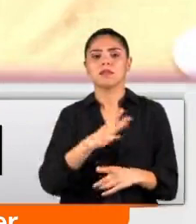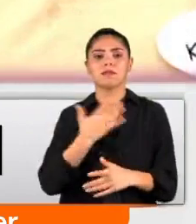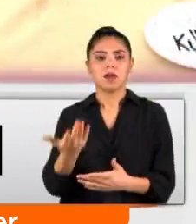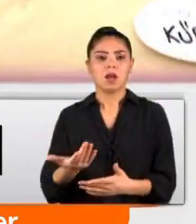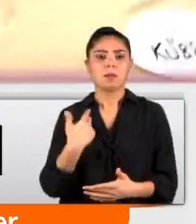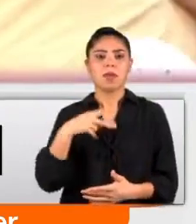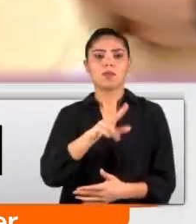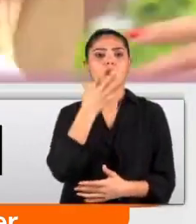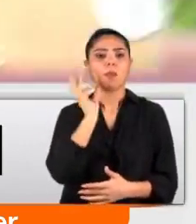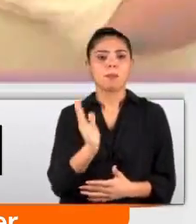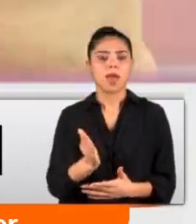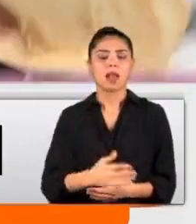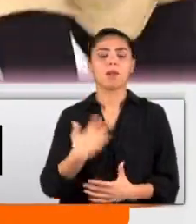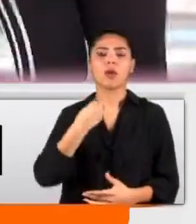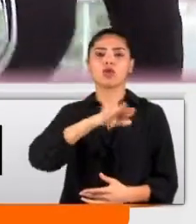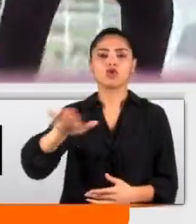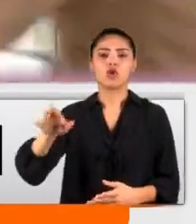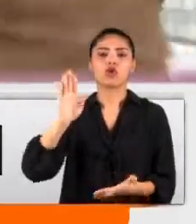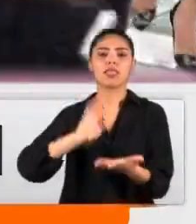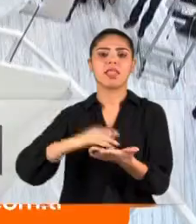belli. Ben çocukların nasıl kısmını...